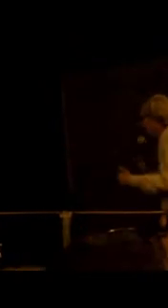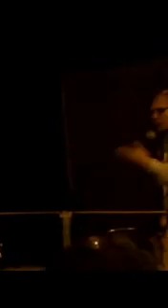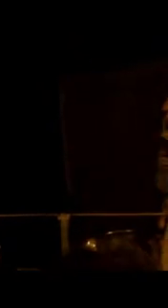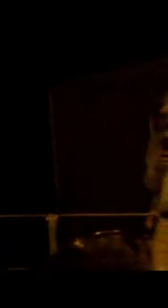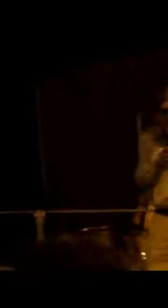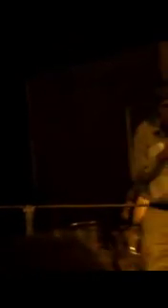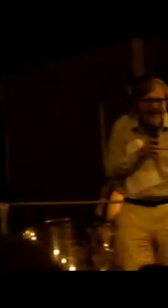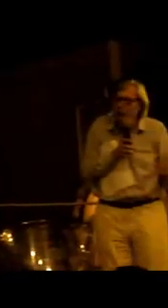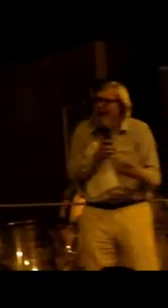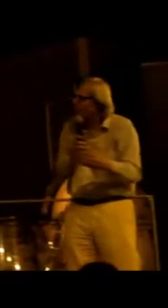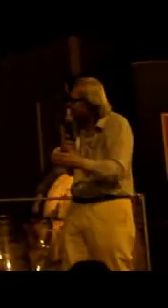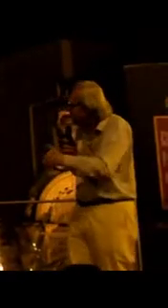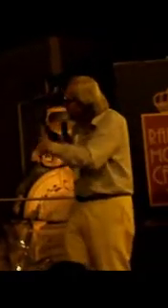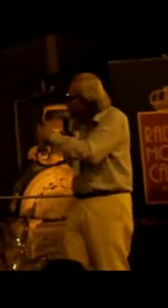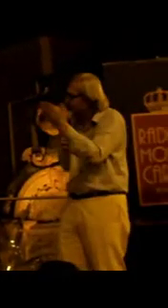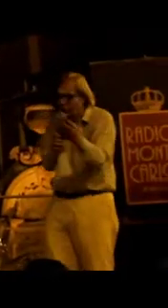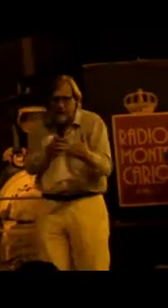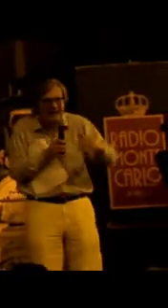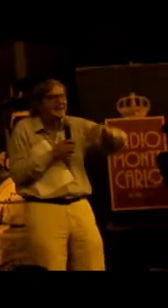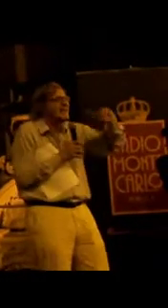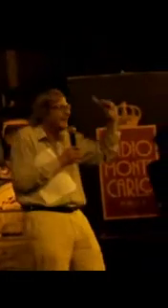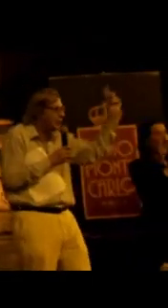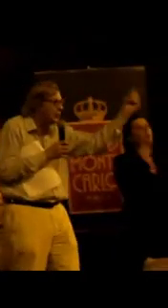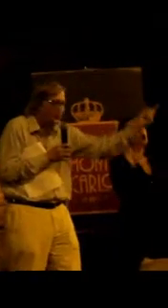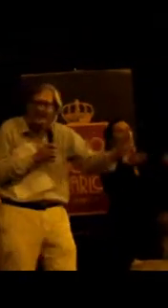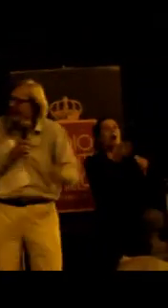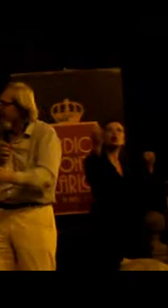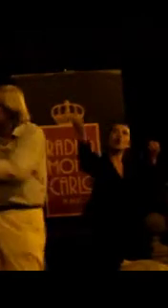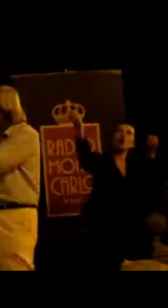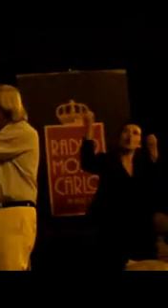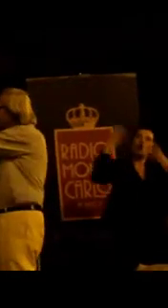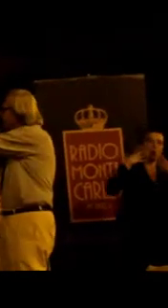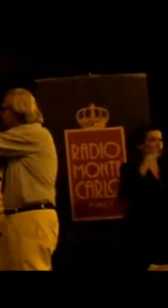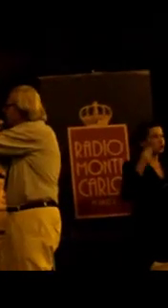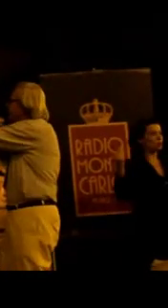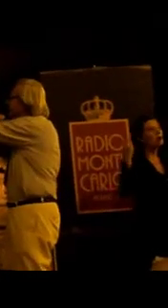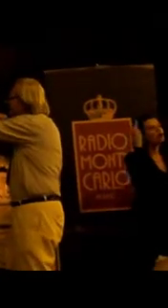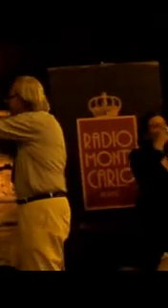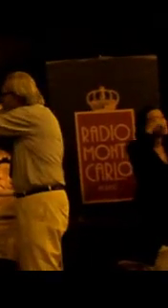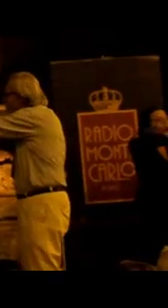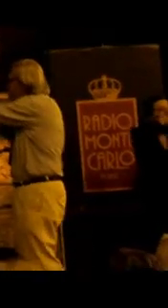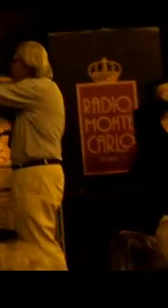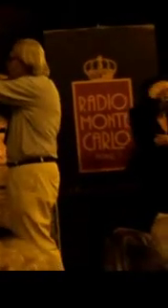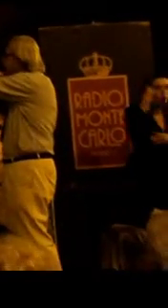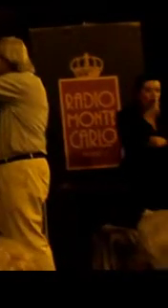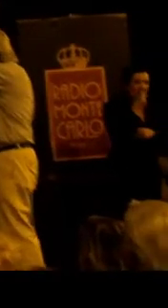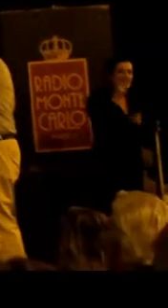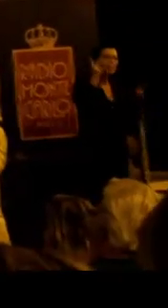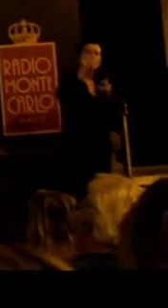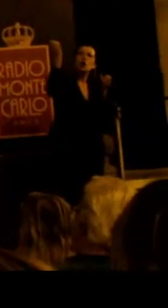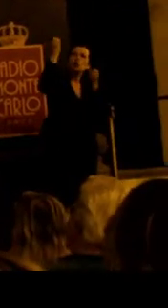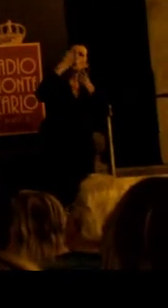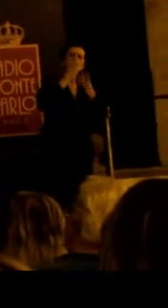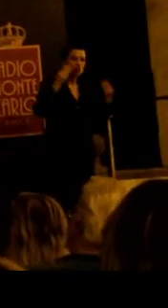frutta, tutto, e il quadro è luminoso, è l'interno di un'osteria, ma i colori, la luce sul volto di Cristo,